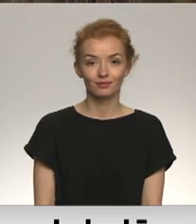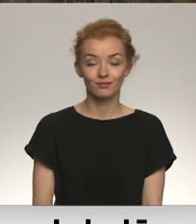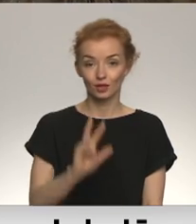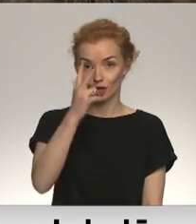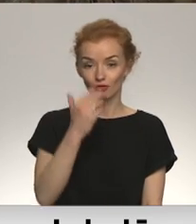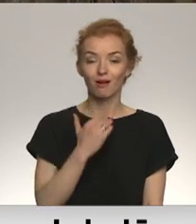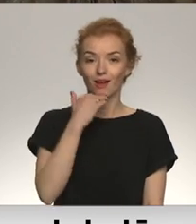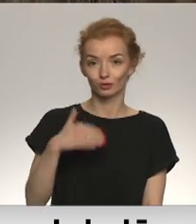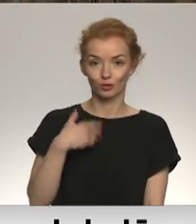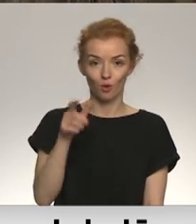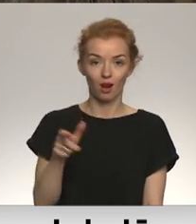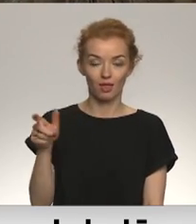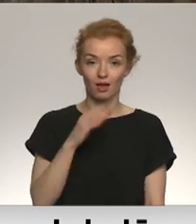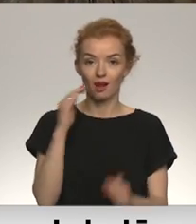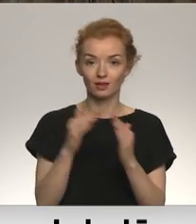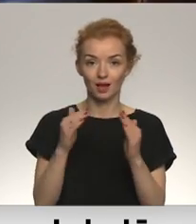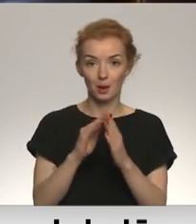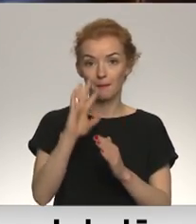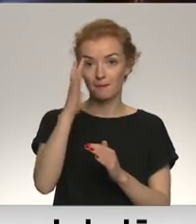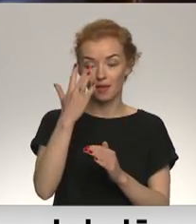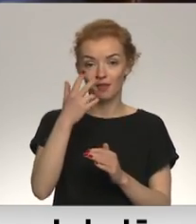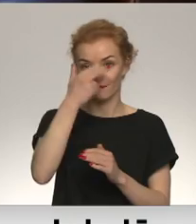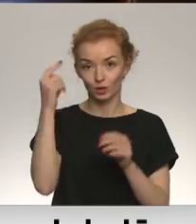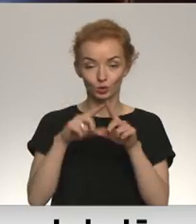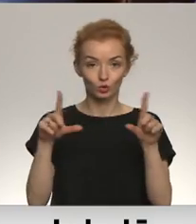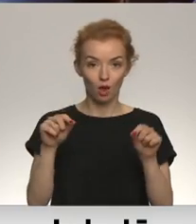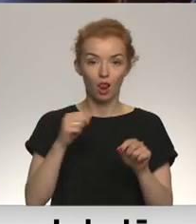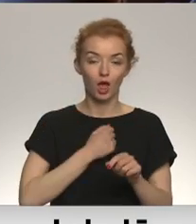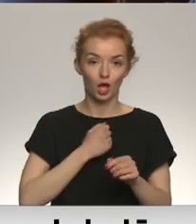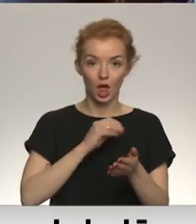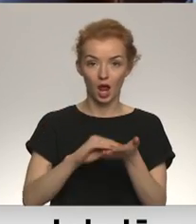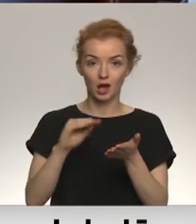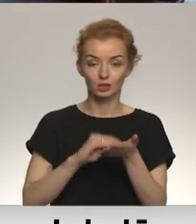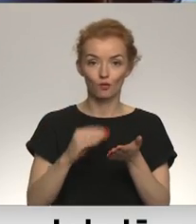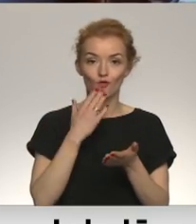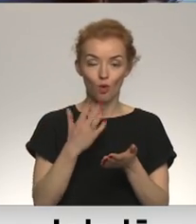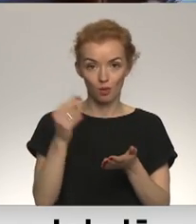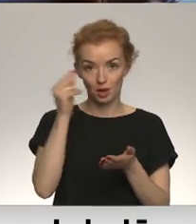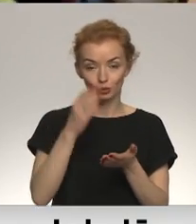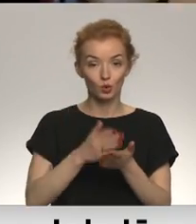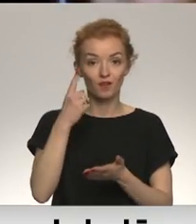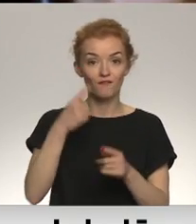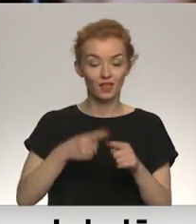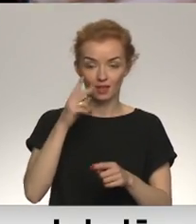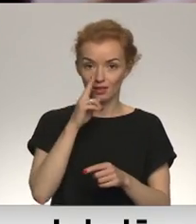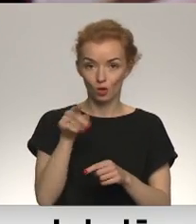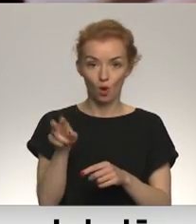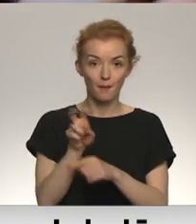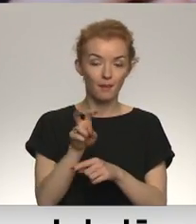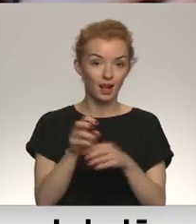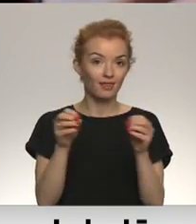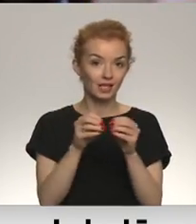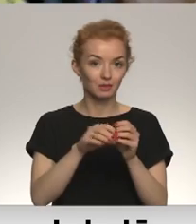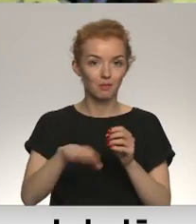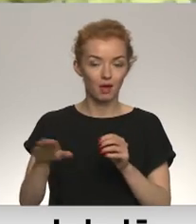Trešās klases skolēniem Rēzeknes 5. vidusskolā latgaliešu rakstu valodas mācību stunda notiek reizi nedēļā. Vidēji to apmeklē 10